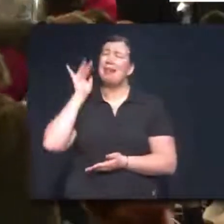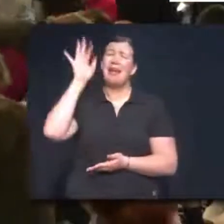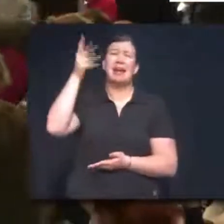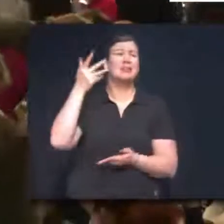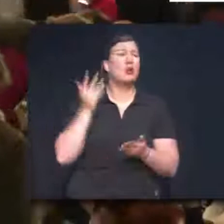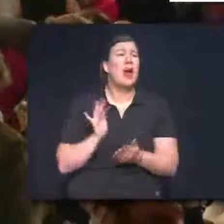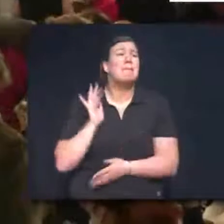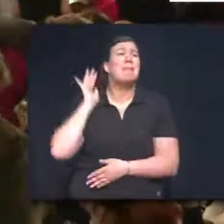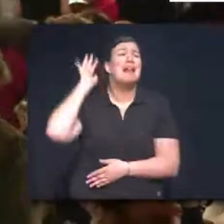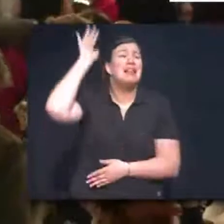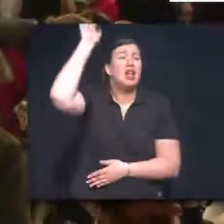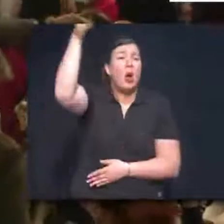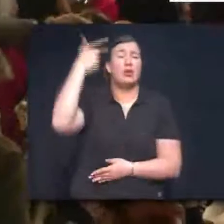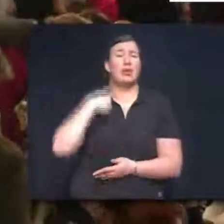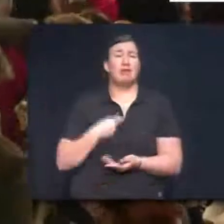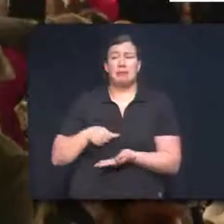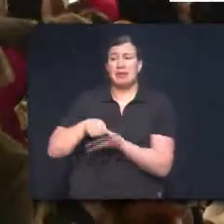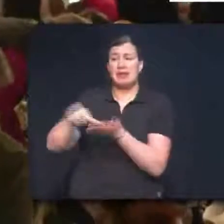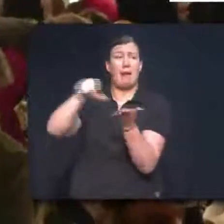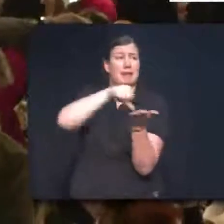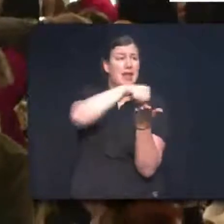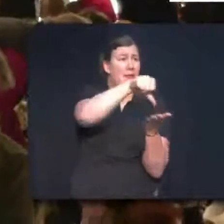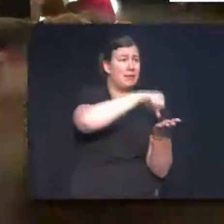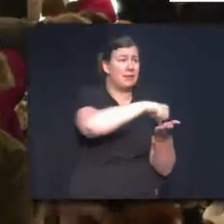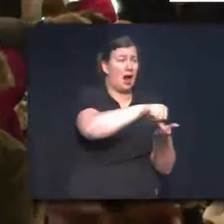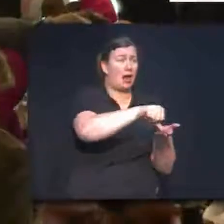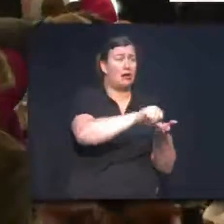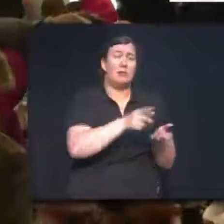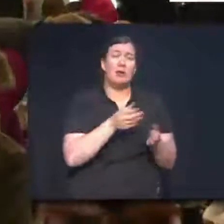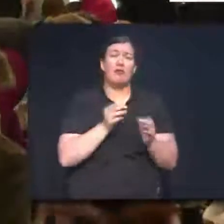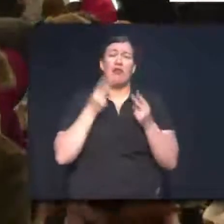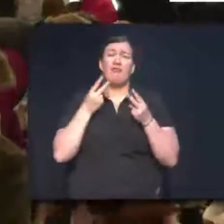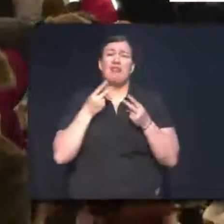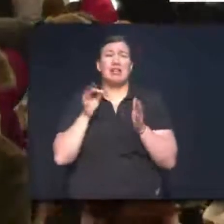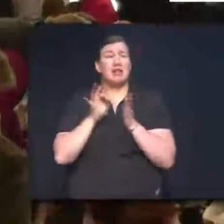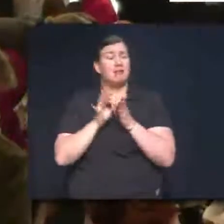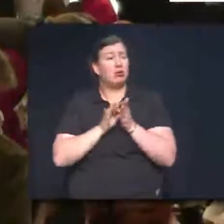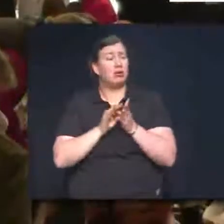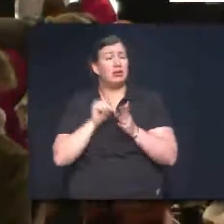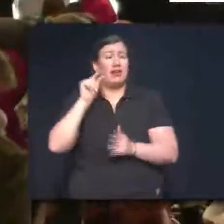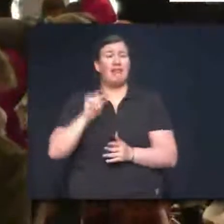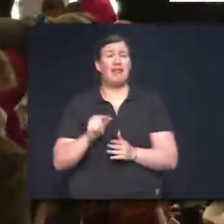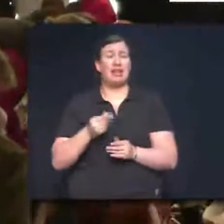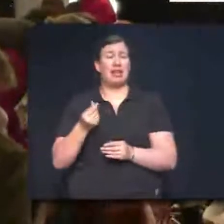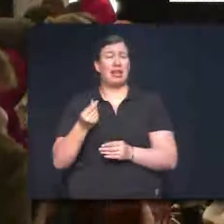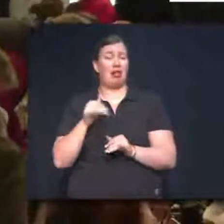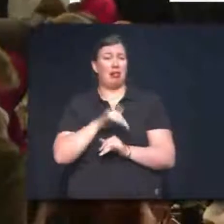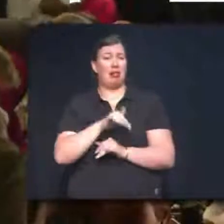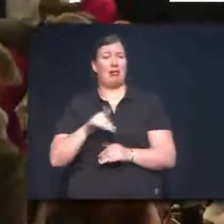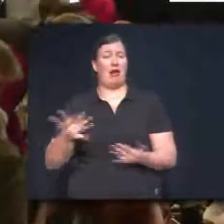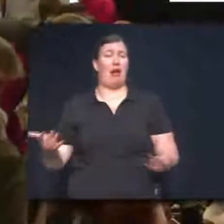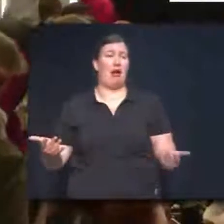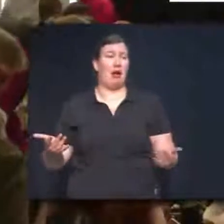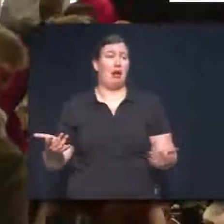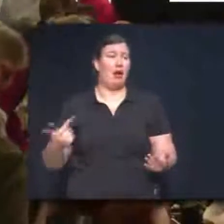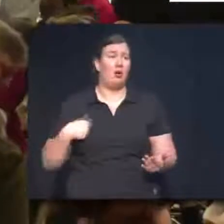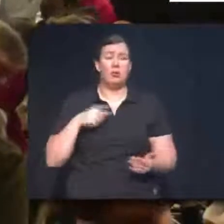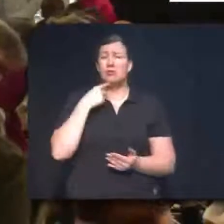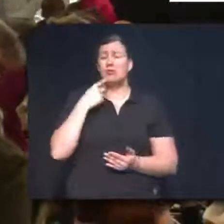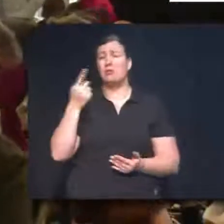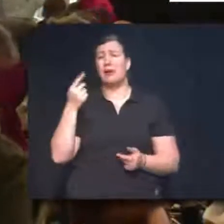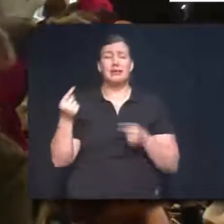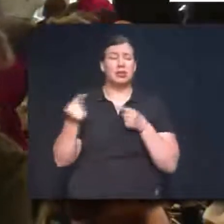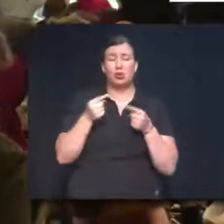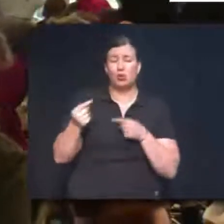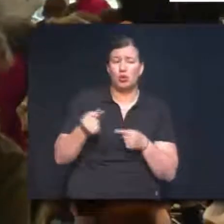und für andere wichtige Dinge ist kein Geld da oder wenig Geld da und es wird doch ewig rum diskutiert und wir führen